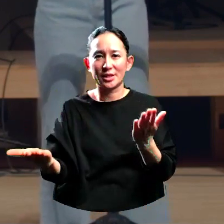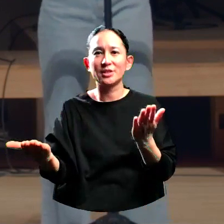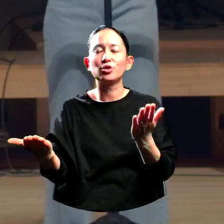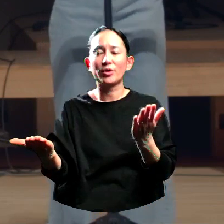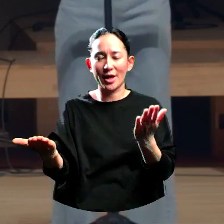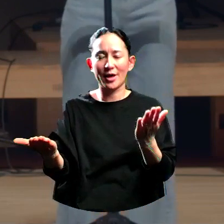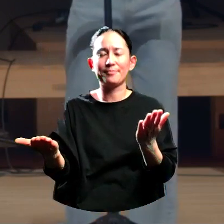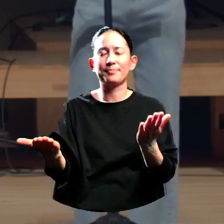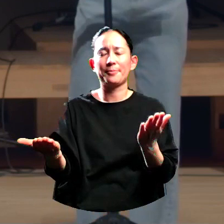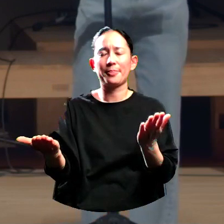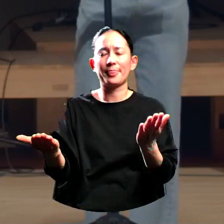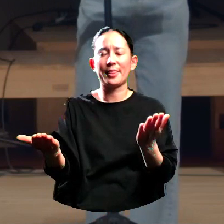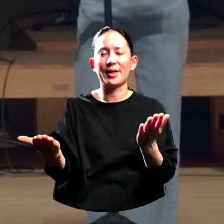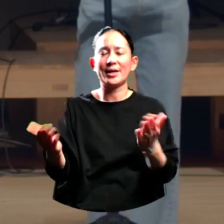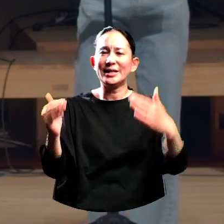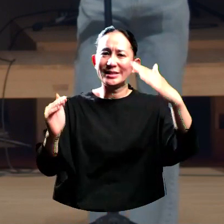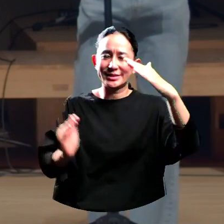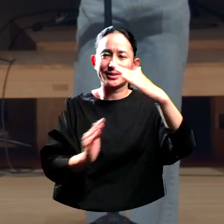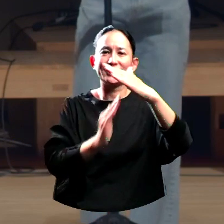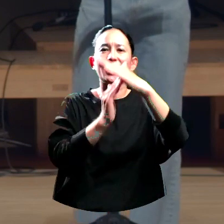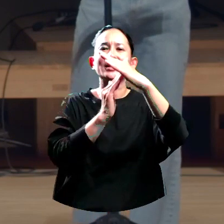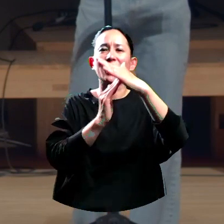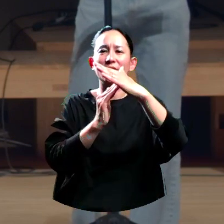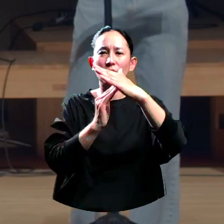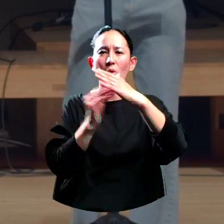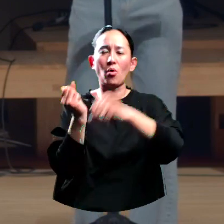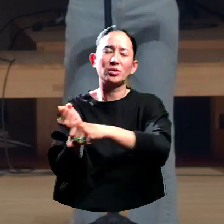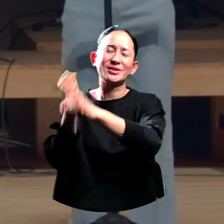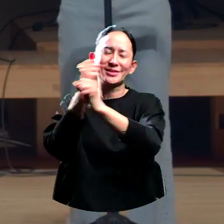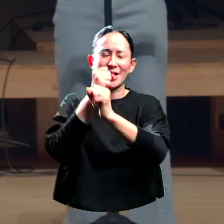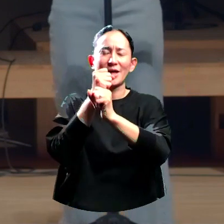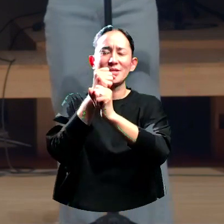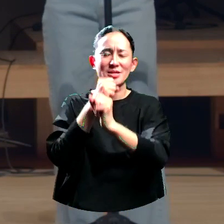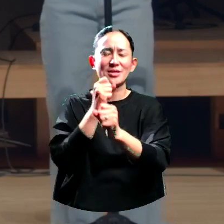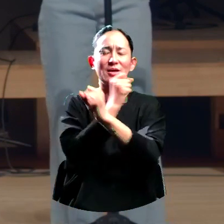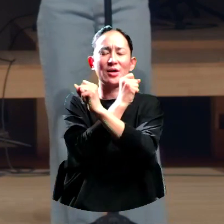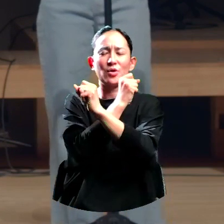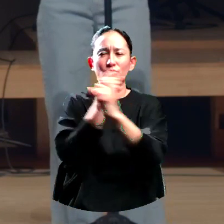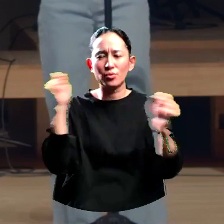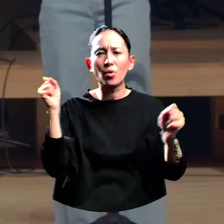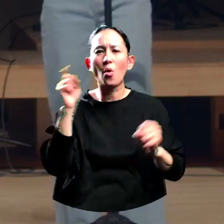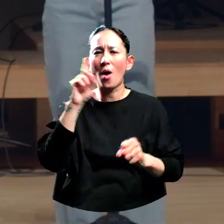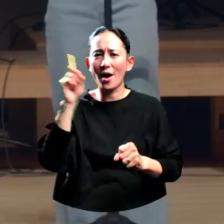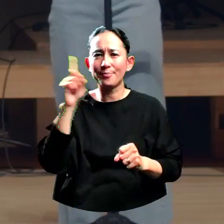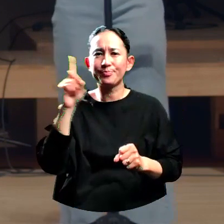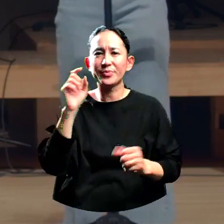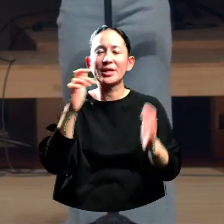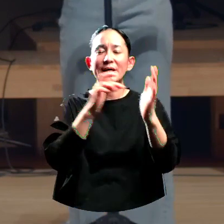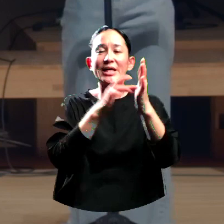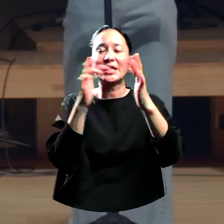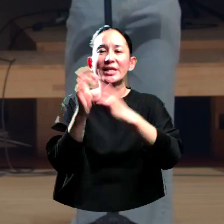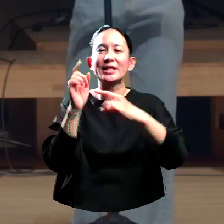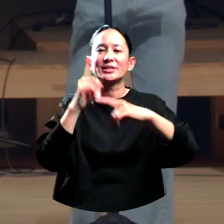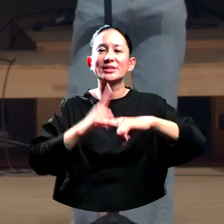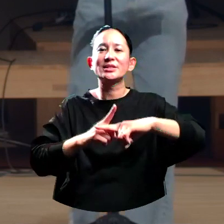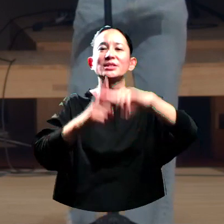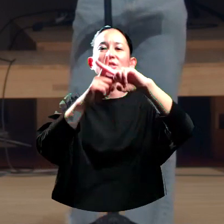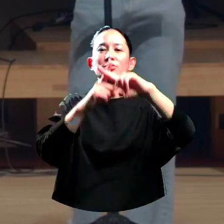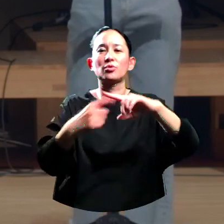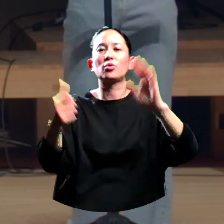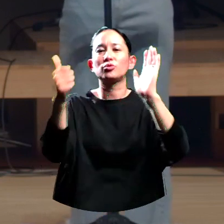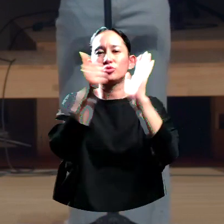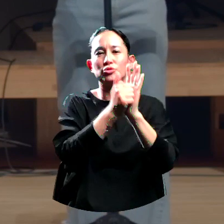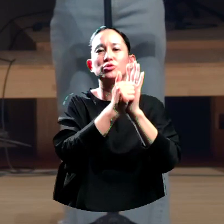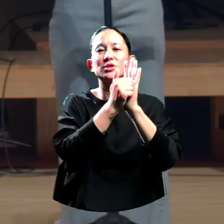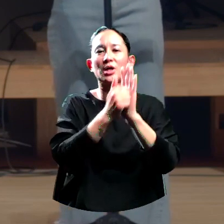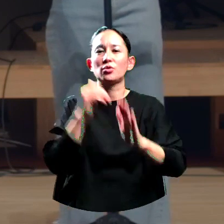不能はイエス・キリストの十字架の死です。 Earlier I shared David's story, but the greatest unrecoverable